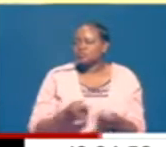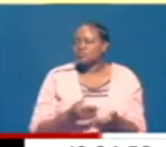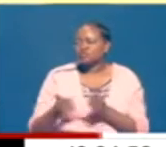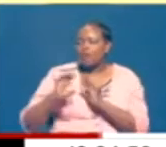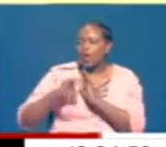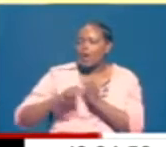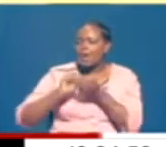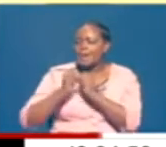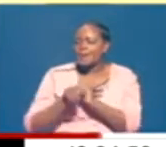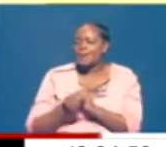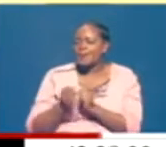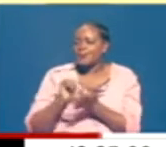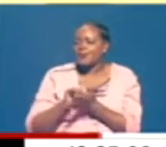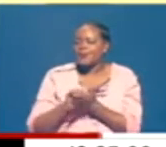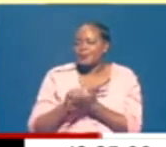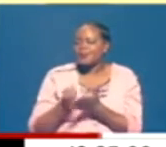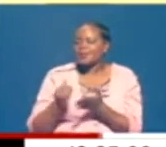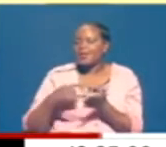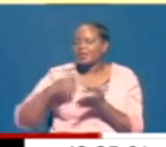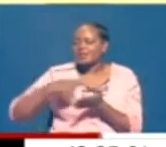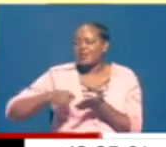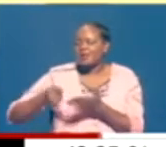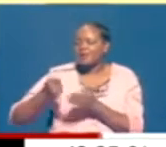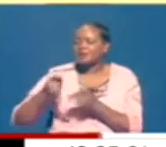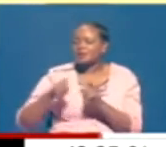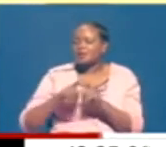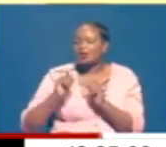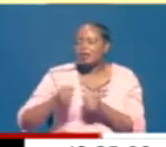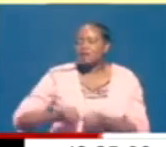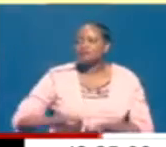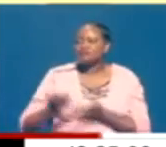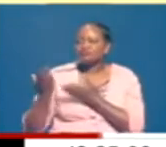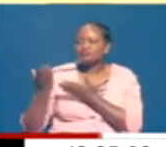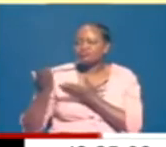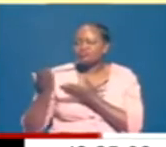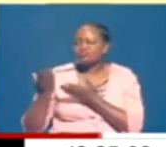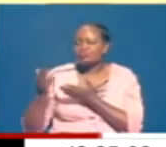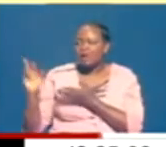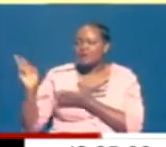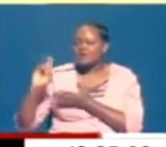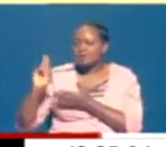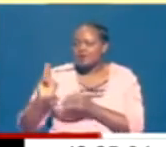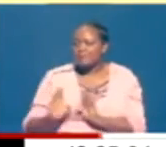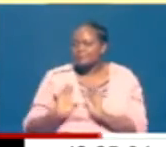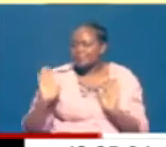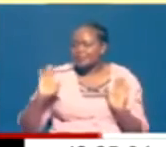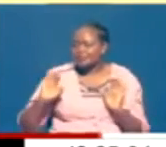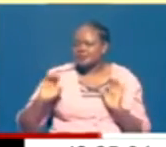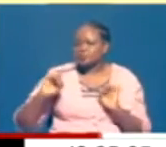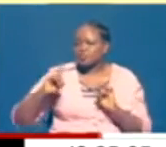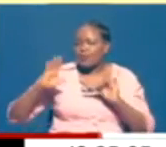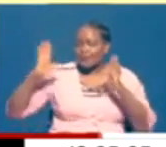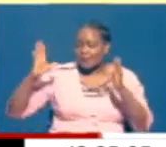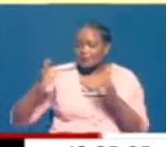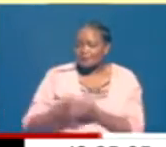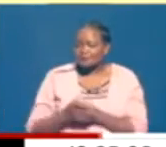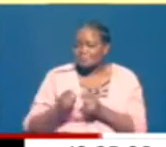amendment ambayo walikuwa wameandika, kama wanaweza kuipeleka pale katika referendum. Hiyo ndio ilikuwa swali kubwa. Of course swali